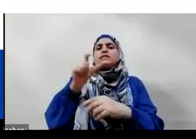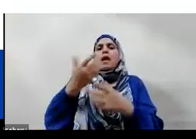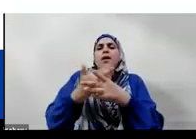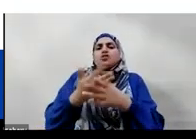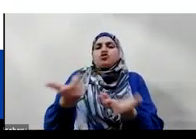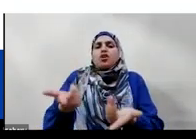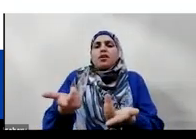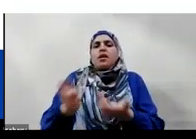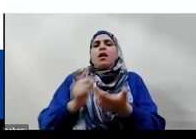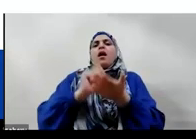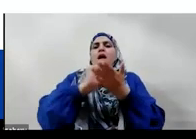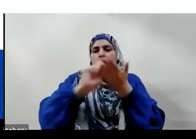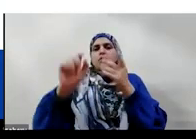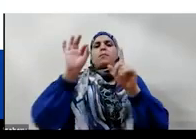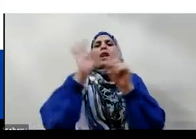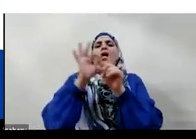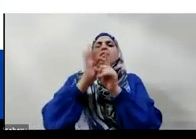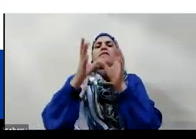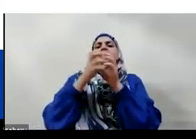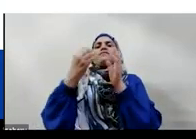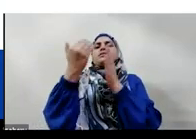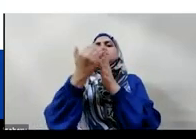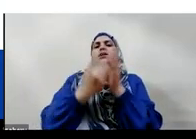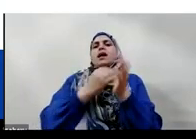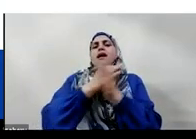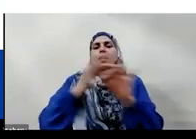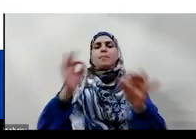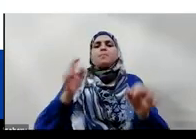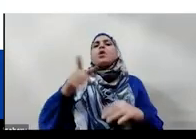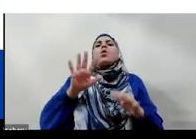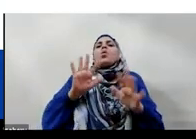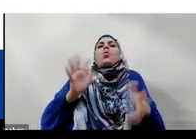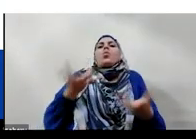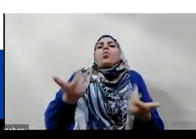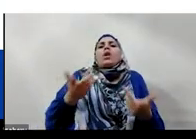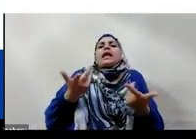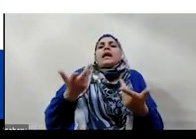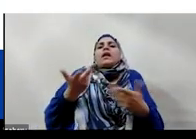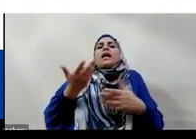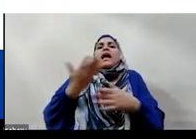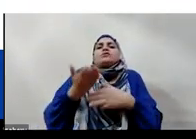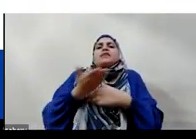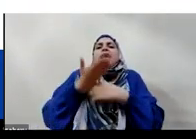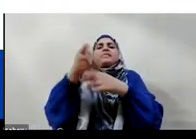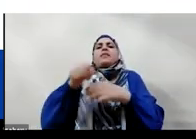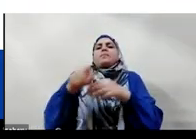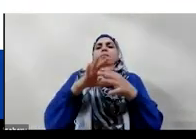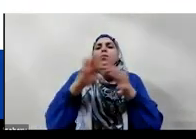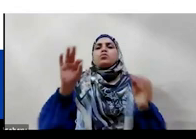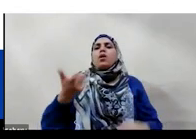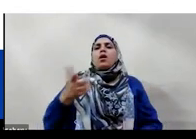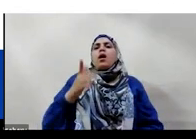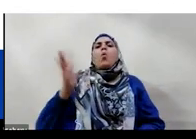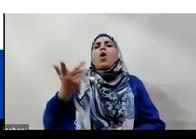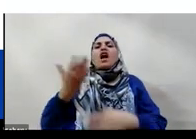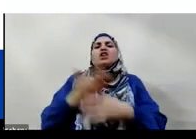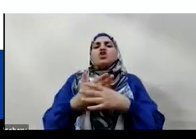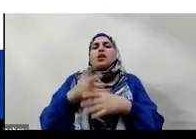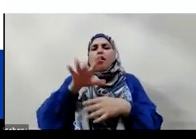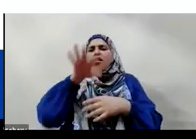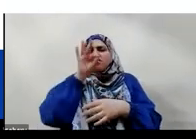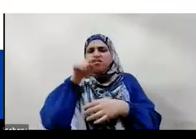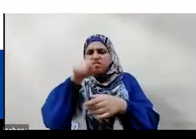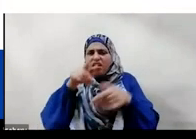من التقديم على البرنامج وليه عايز تقدم في هذا المجال وليه اخترت السبيشاليزيشن ده